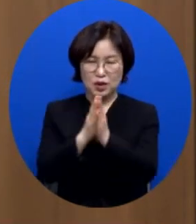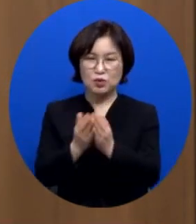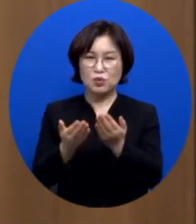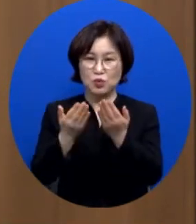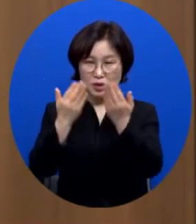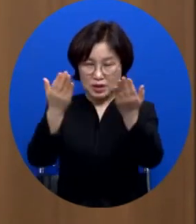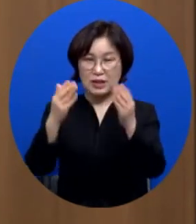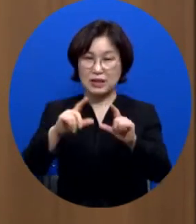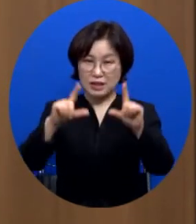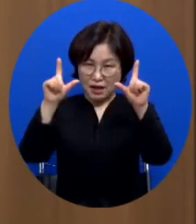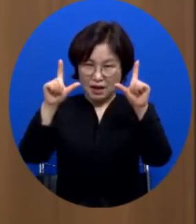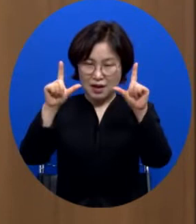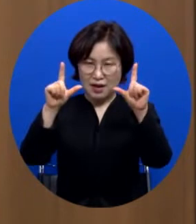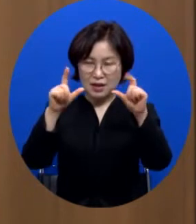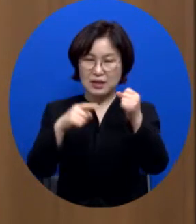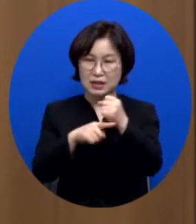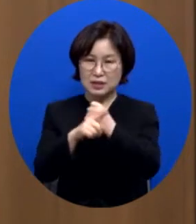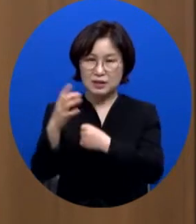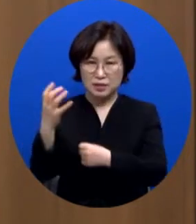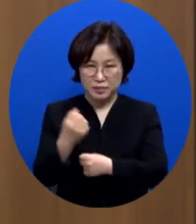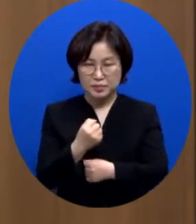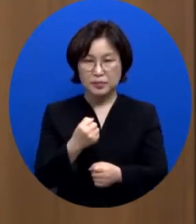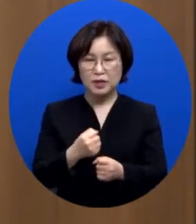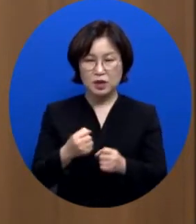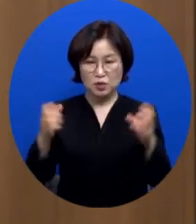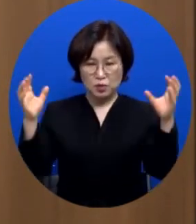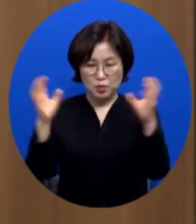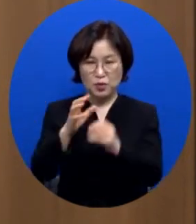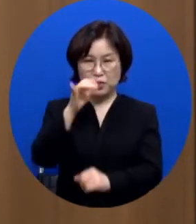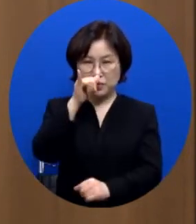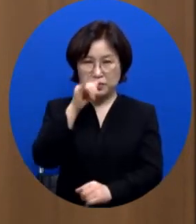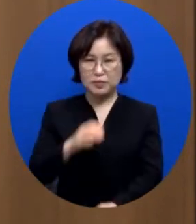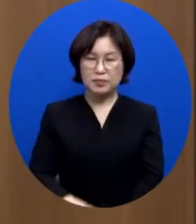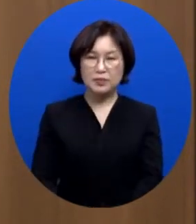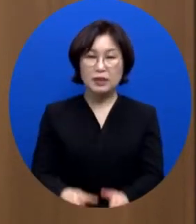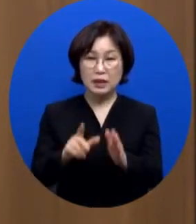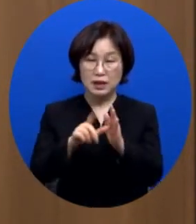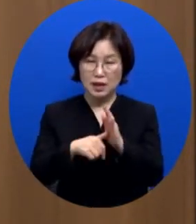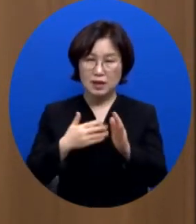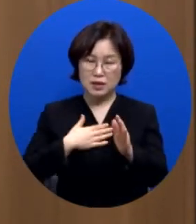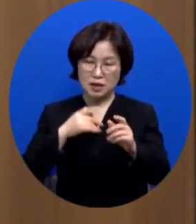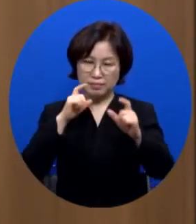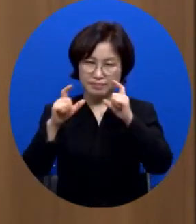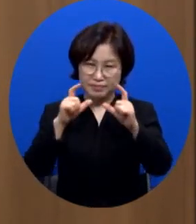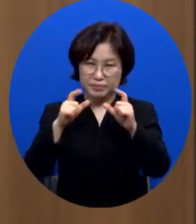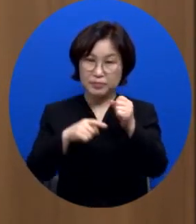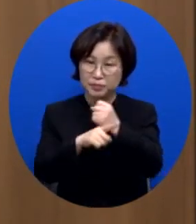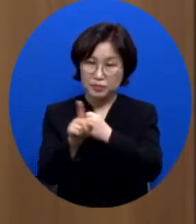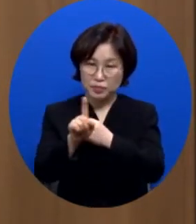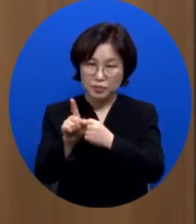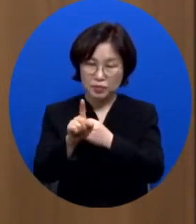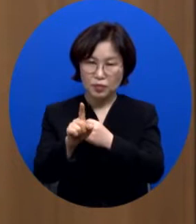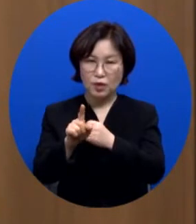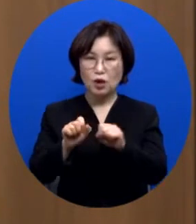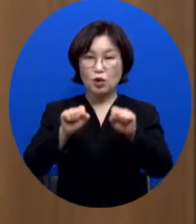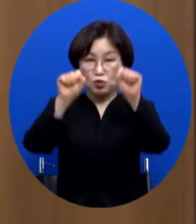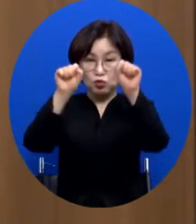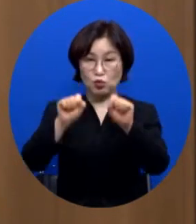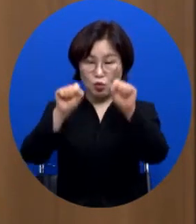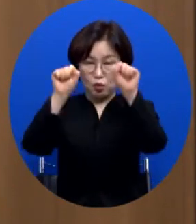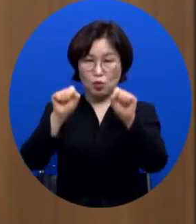이렇게 의도를 가지면서 집회를 했어요. 근데 그때 주장했던 게 뭐냐면 운동이란